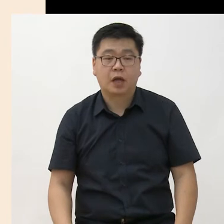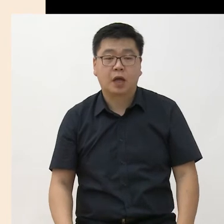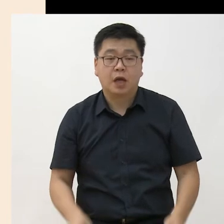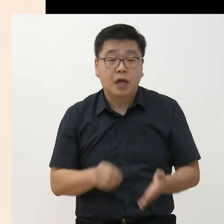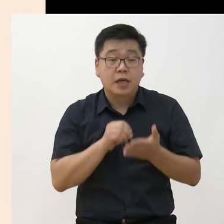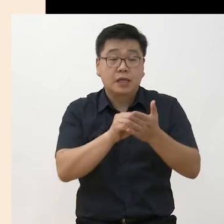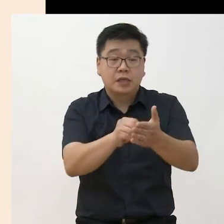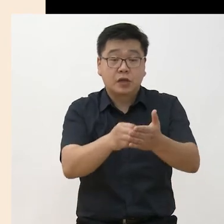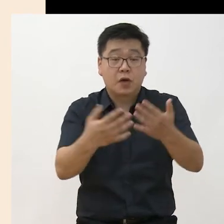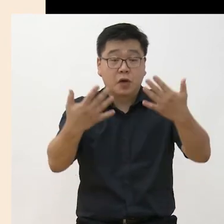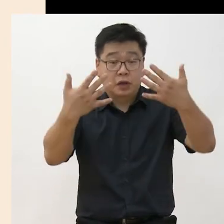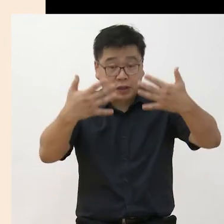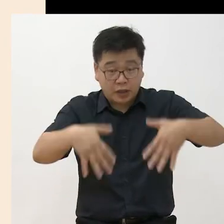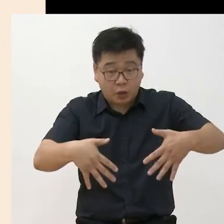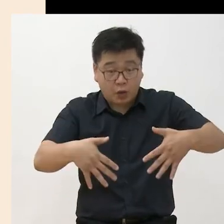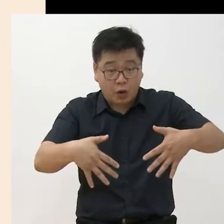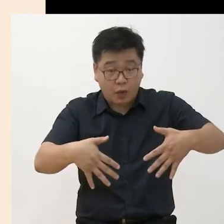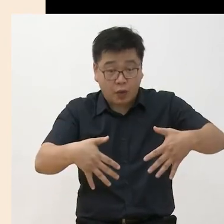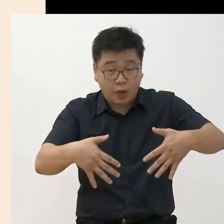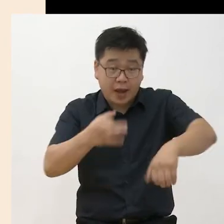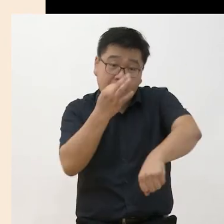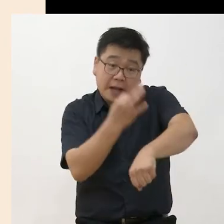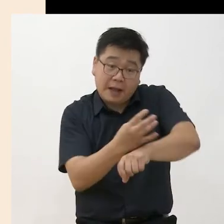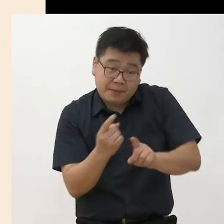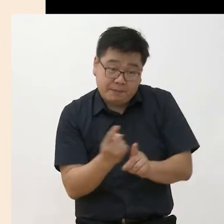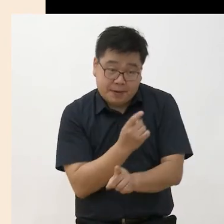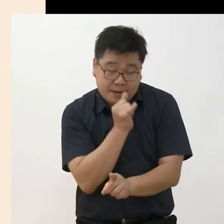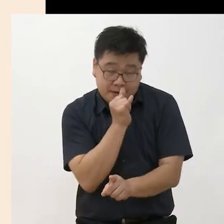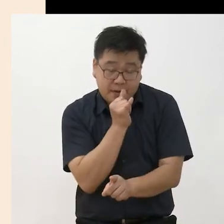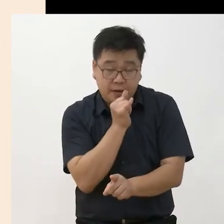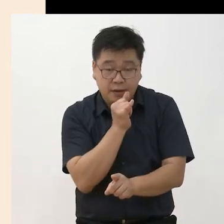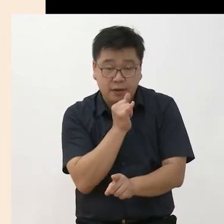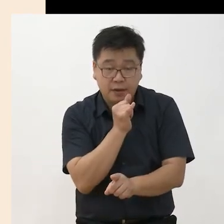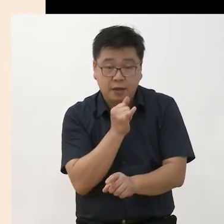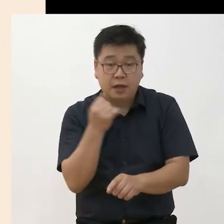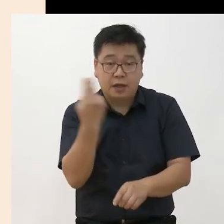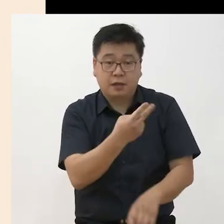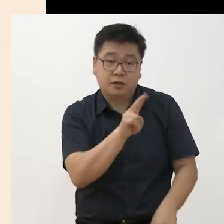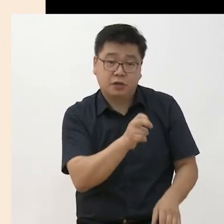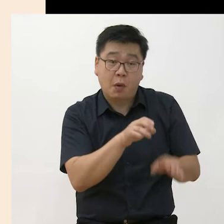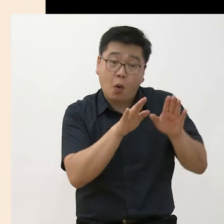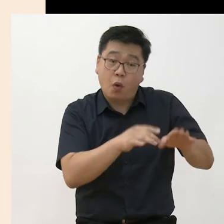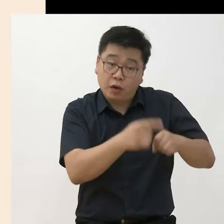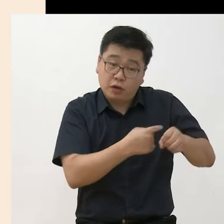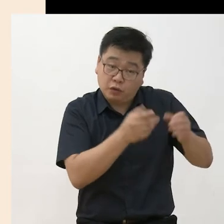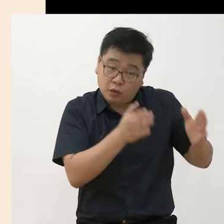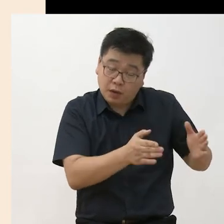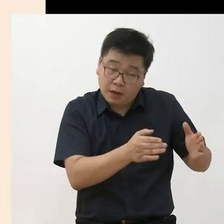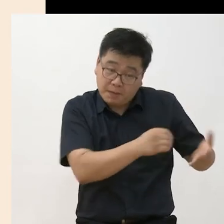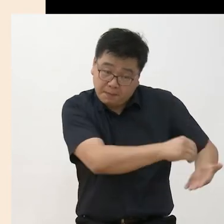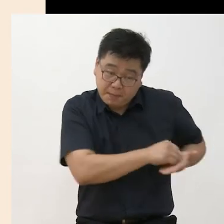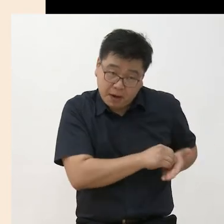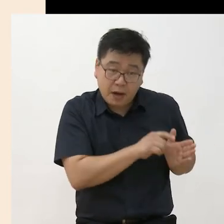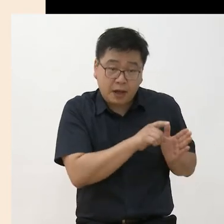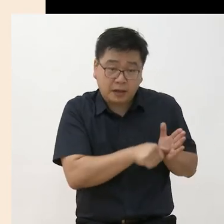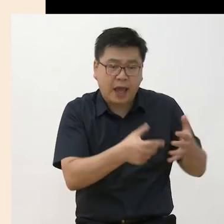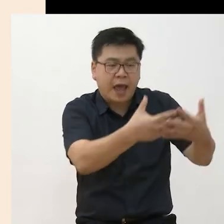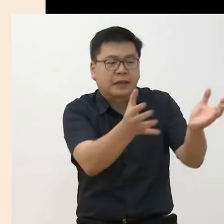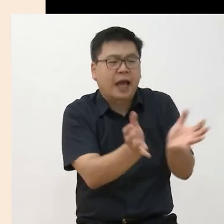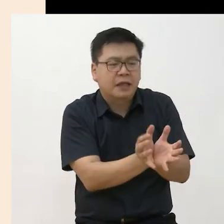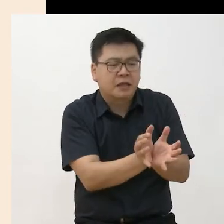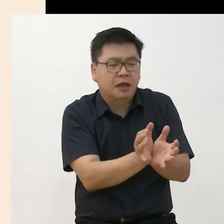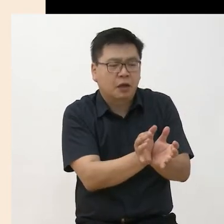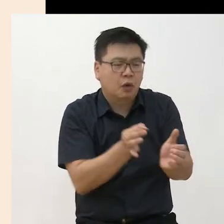자격이 완화된 것이 가장 큰 변화인데요. 이게 2020년 올해까지는 이제 단체들한테만 이게